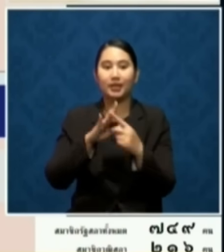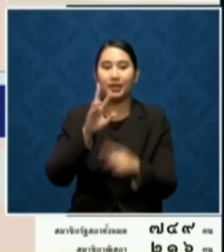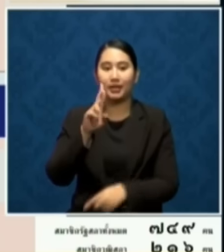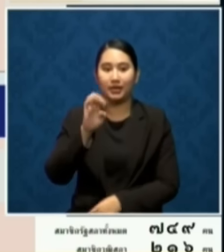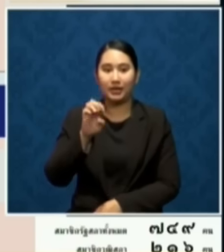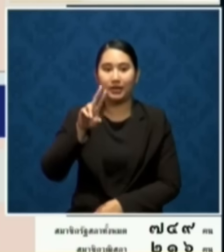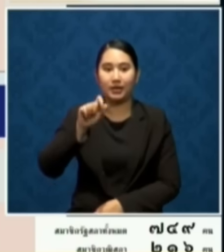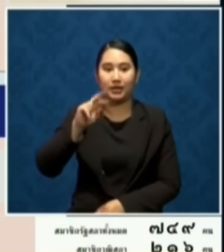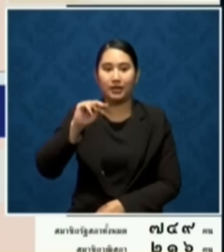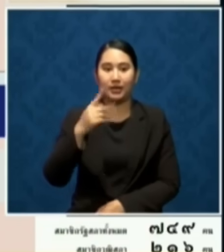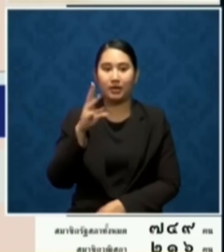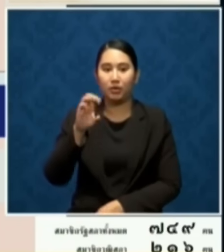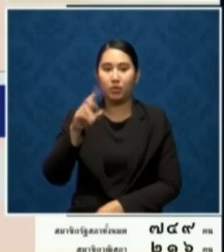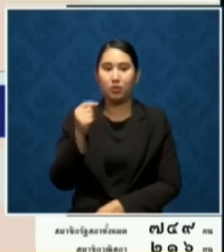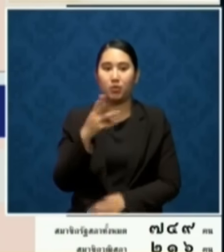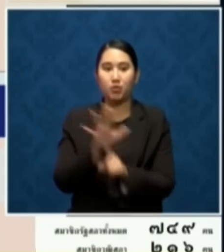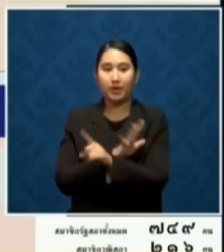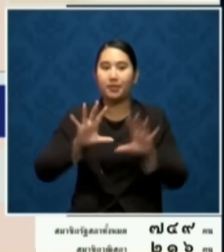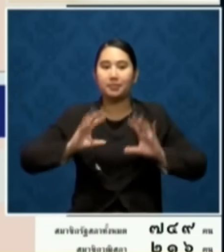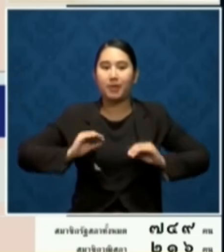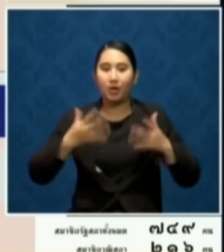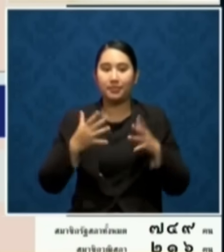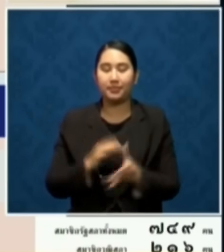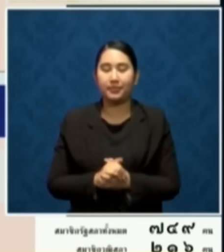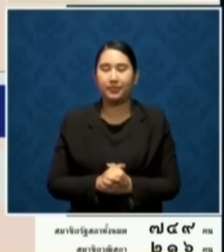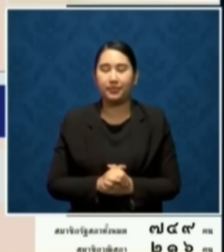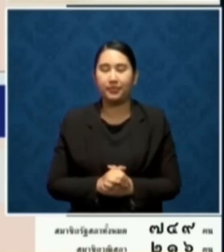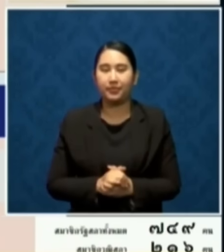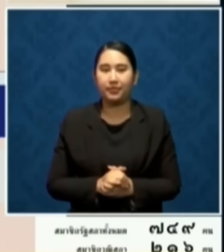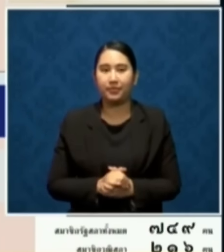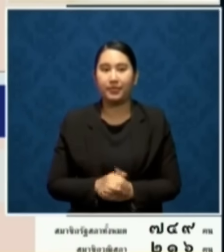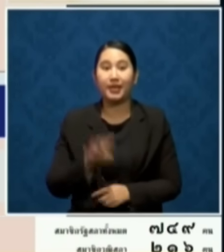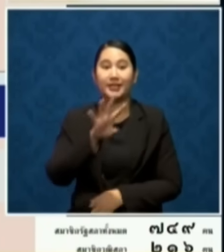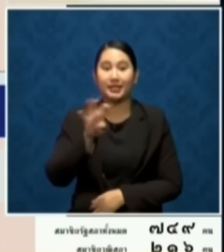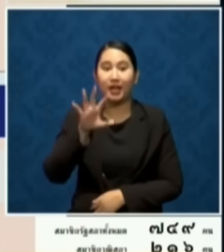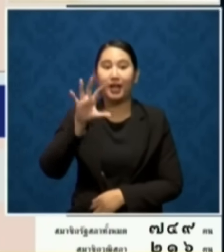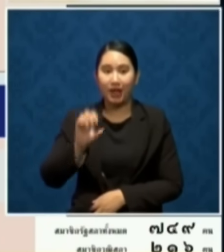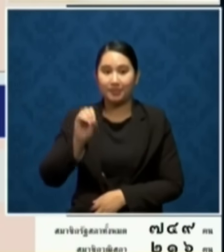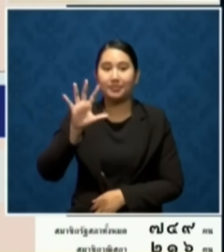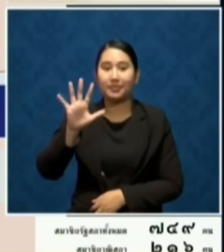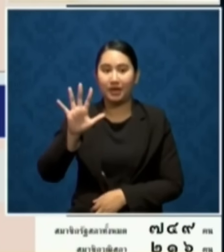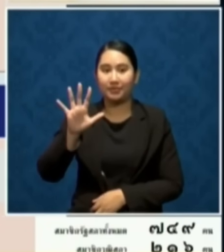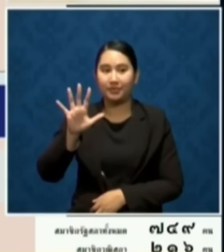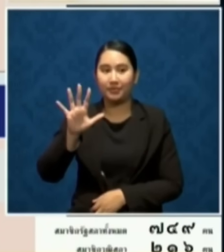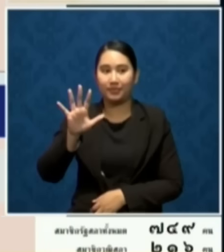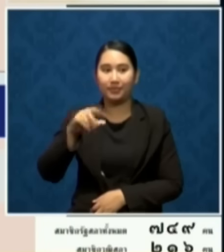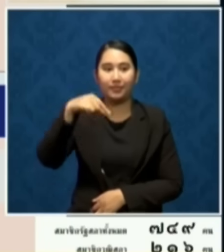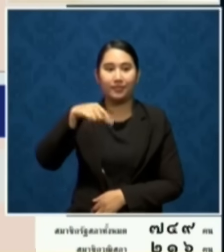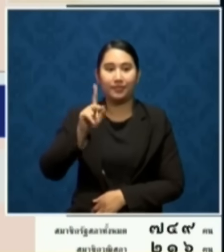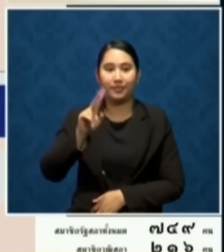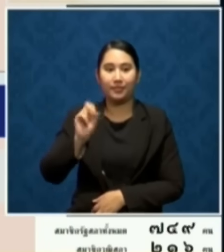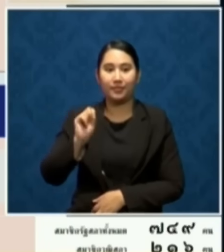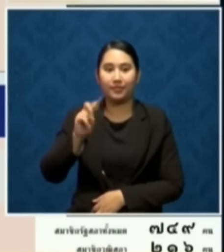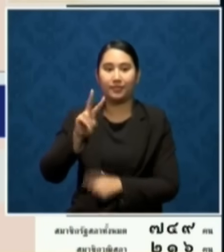าตรายงานเรื่องของสว.เมื่อสักครู่มีงดออกเสียง83เสียงด้วยนะคะแล้วก็รวมตอนนี้ที่เห็นด้วยทั้ง